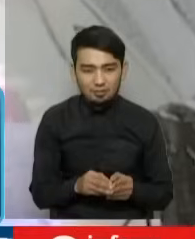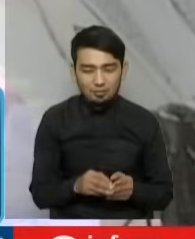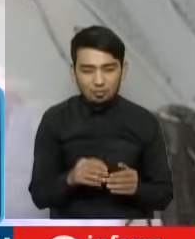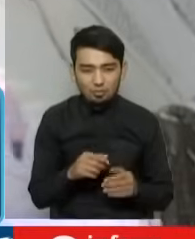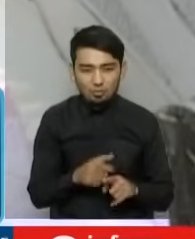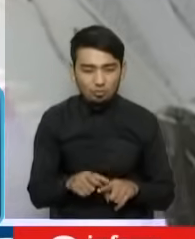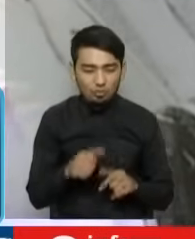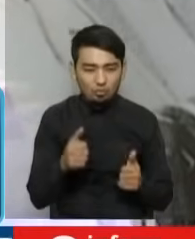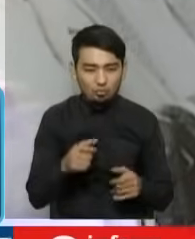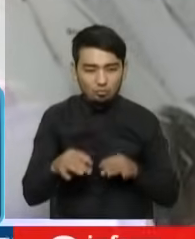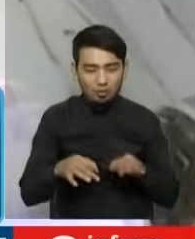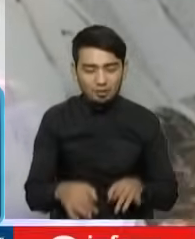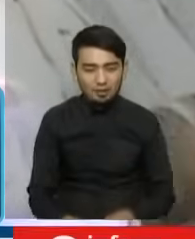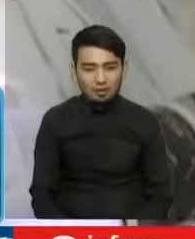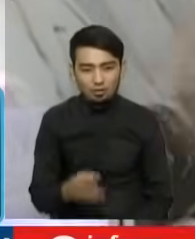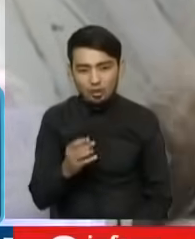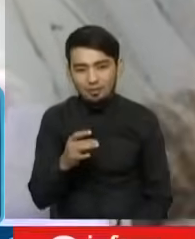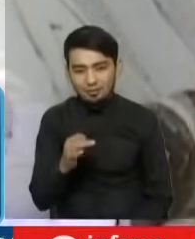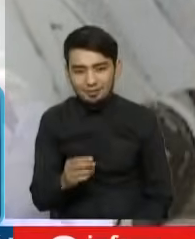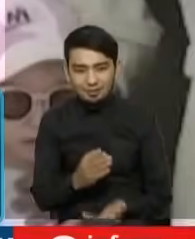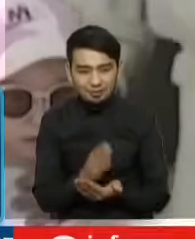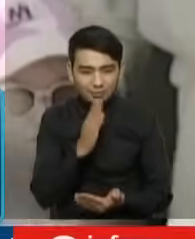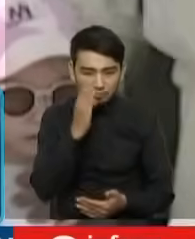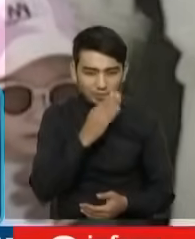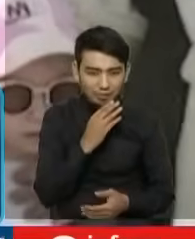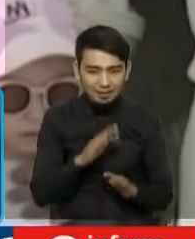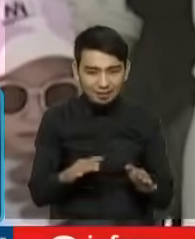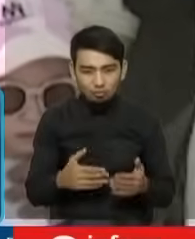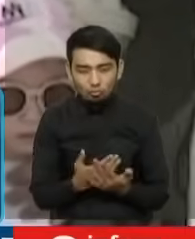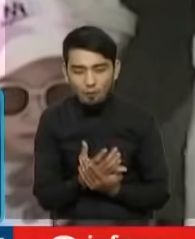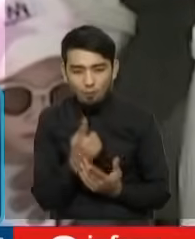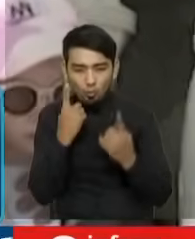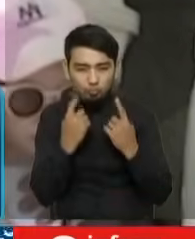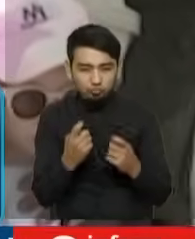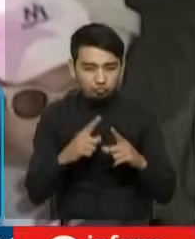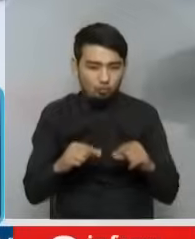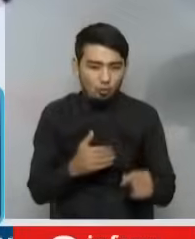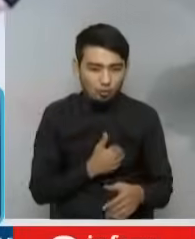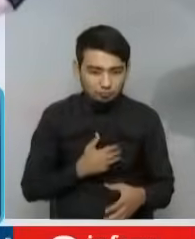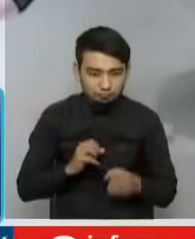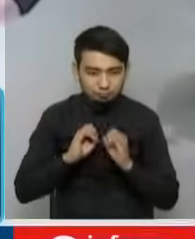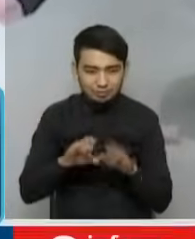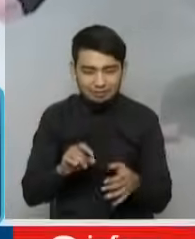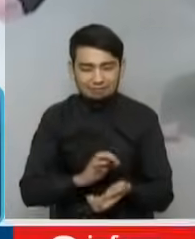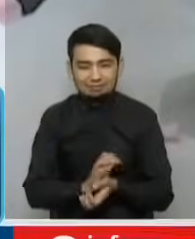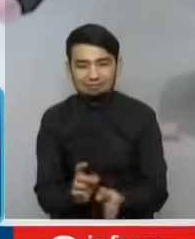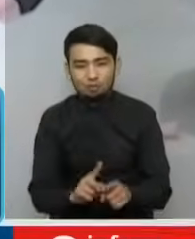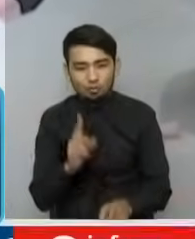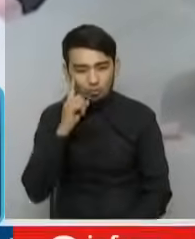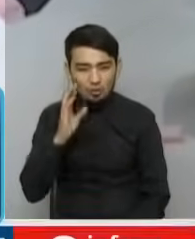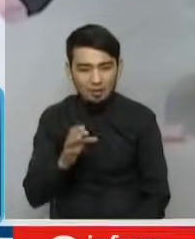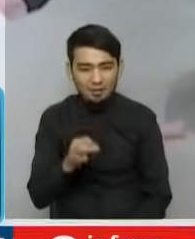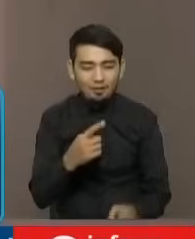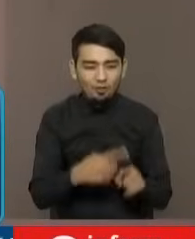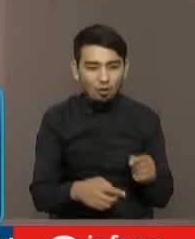проект. Есть риск еще и в том, что родители будут стремиться отдать детей в новые комфортные школы, и они тоже станут перегруженными, в то время как